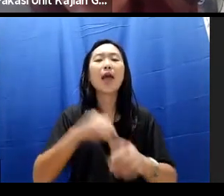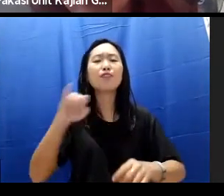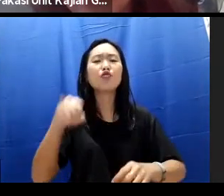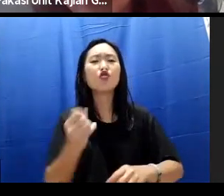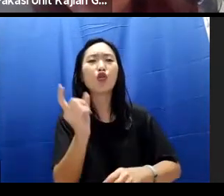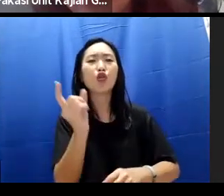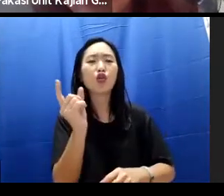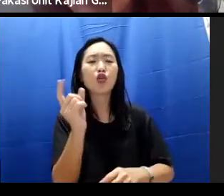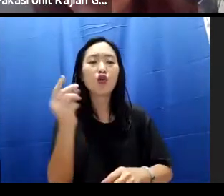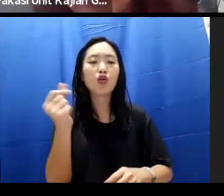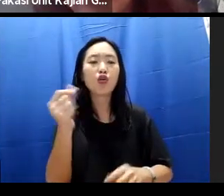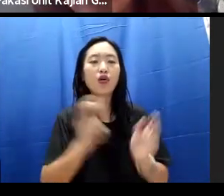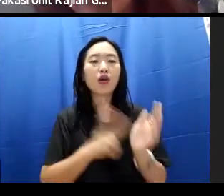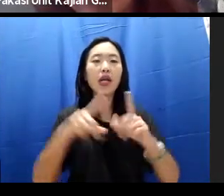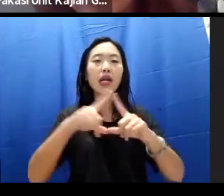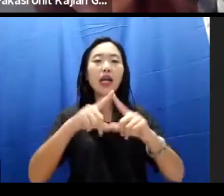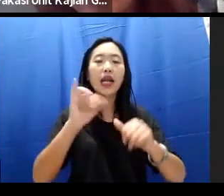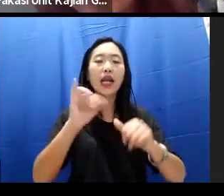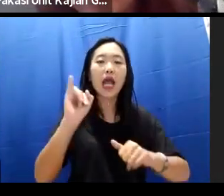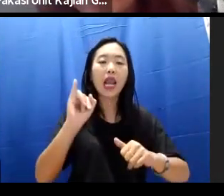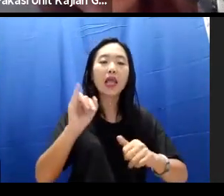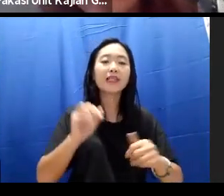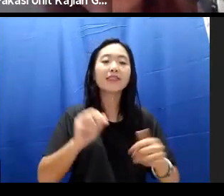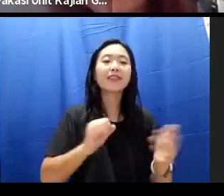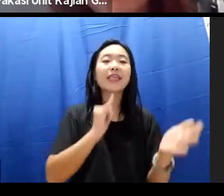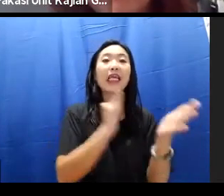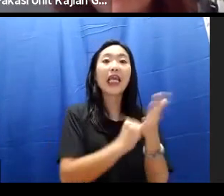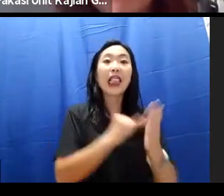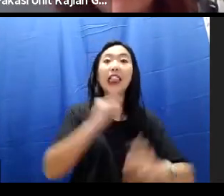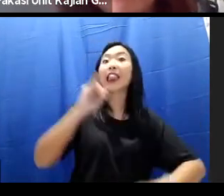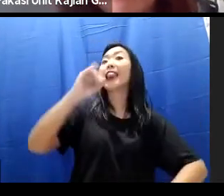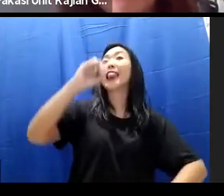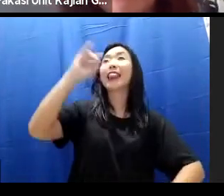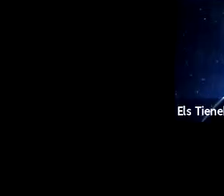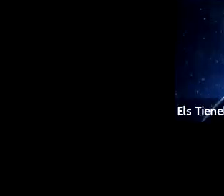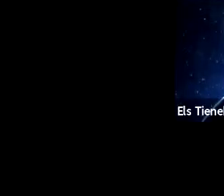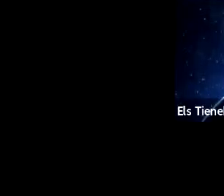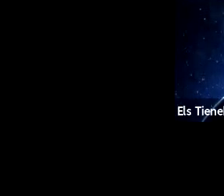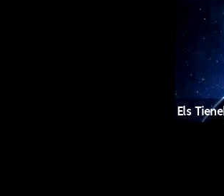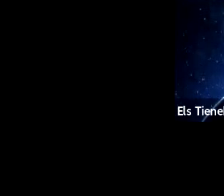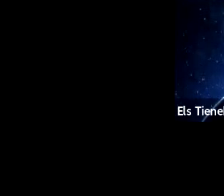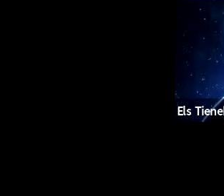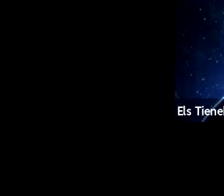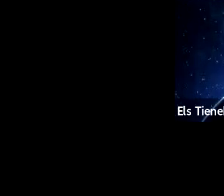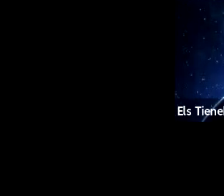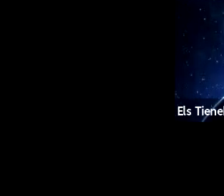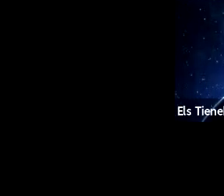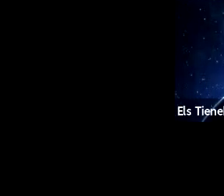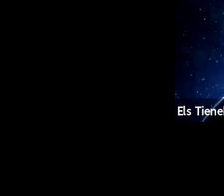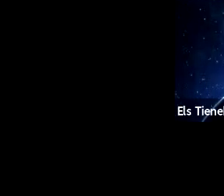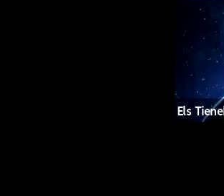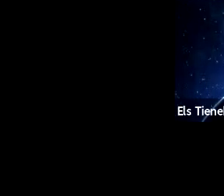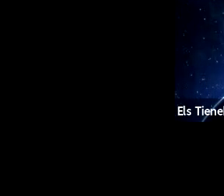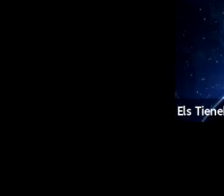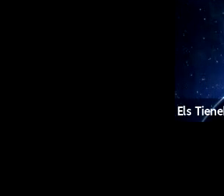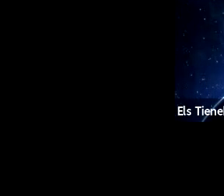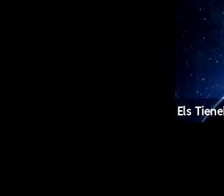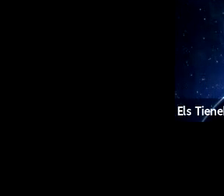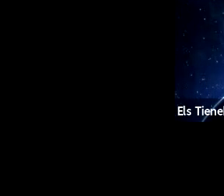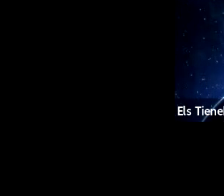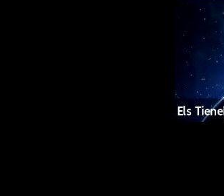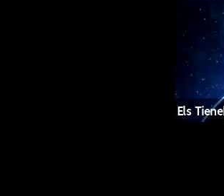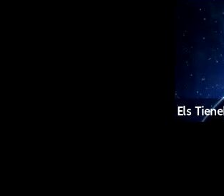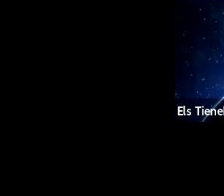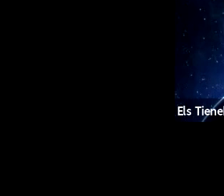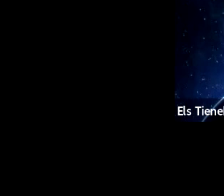antaranya dengan judul Motherhood and Academic Careers in Indonesia, Supporting and Opposing Islamism, The